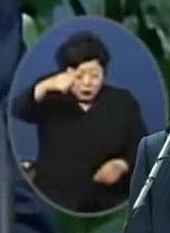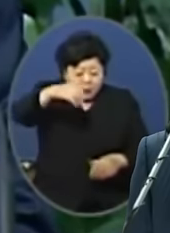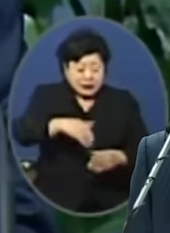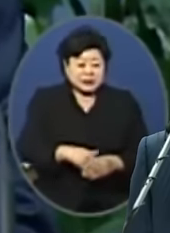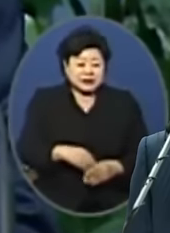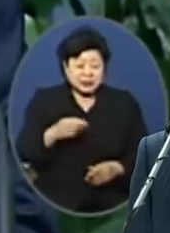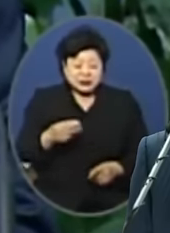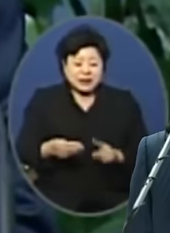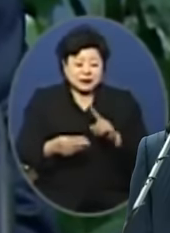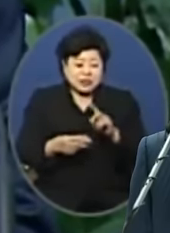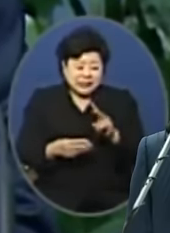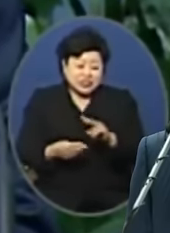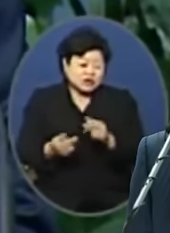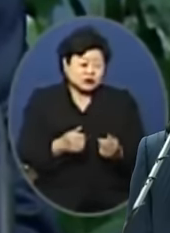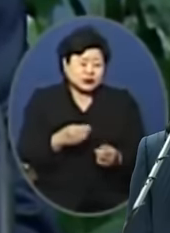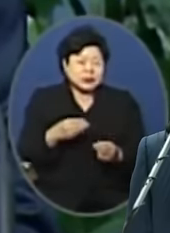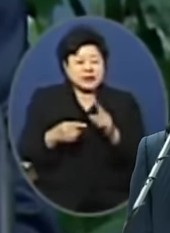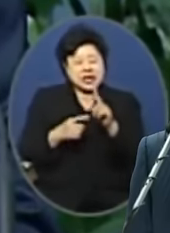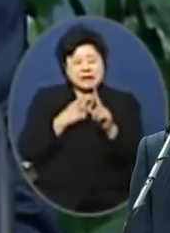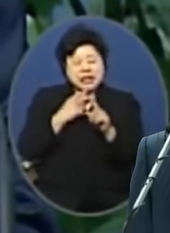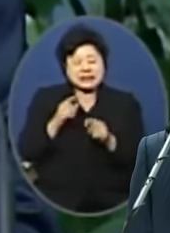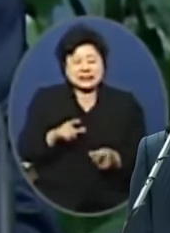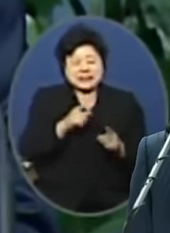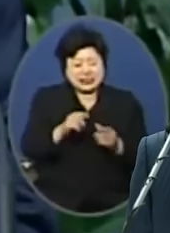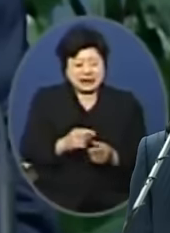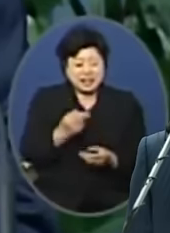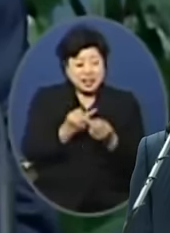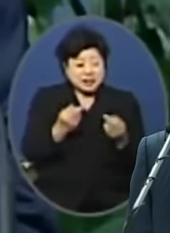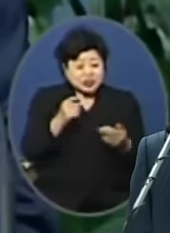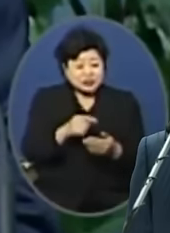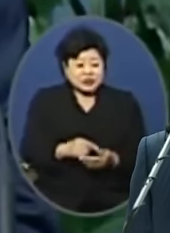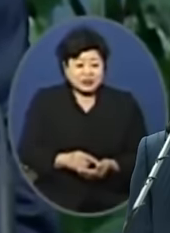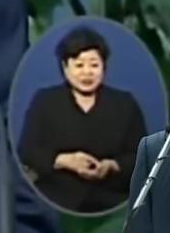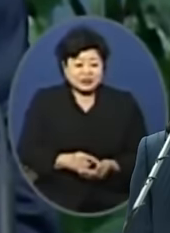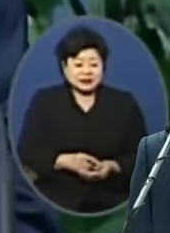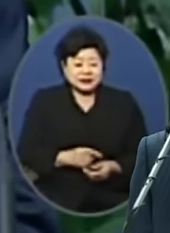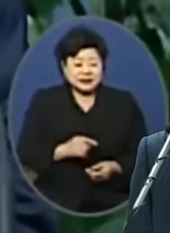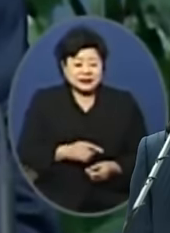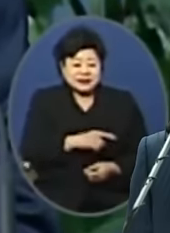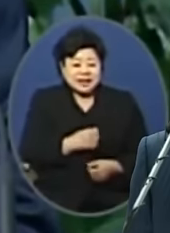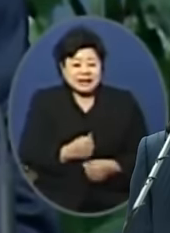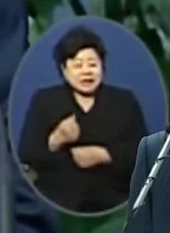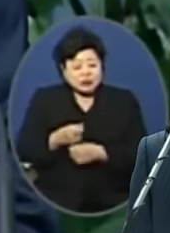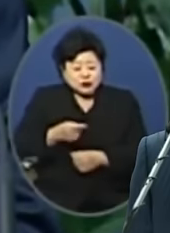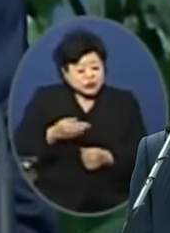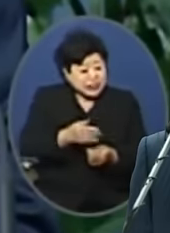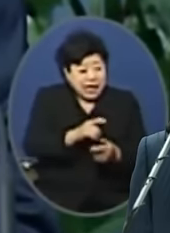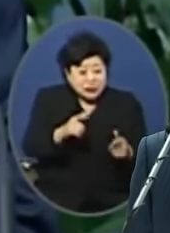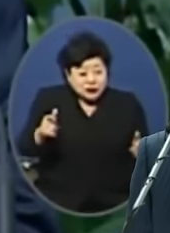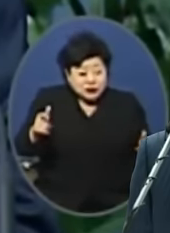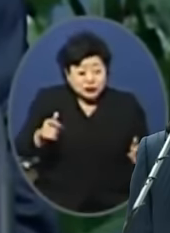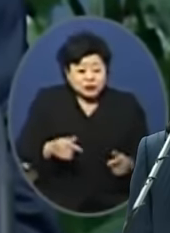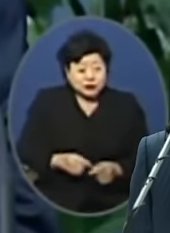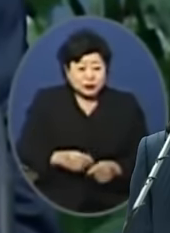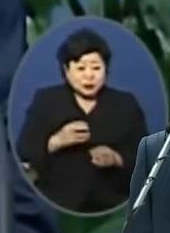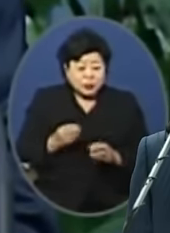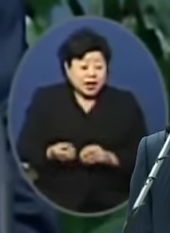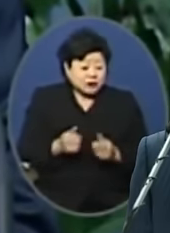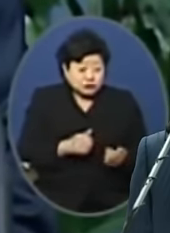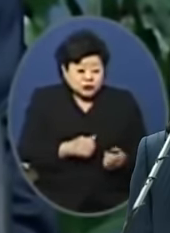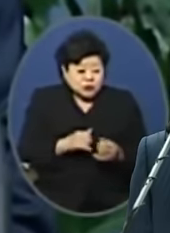3분지 2는 죽고 3분지 1만 사는 것인데 우리 형제 중에서 제일 게으른 사람 물도 잘 안 주고 말라 죽게 내버려